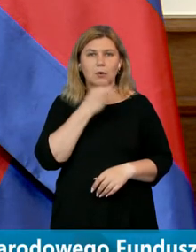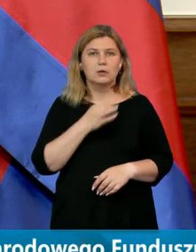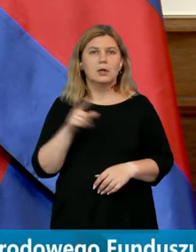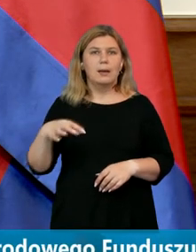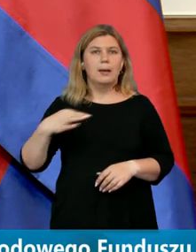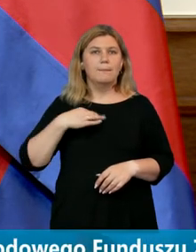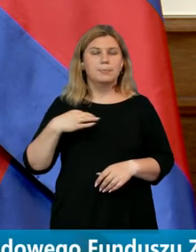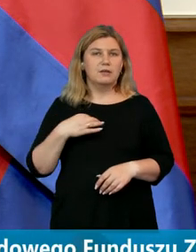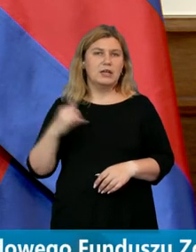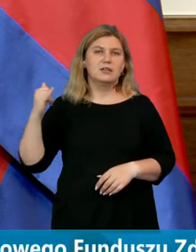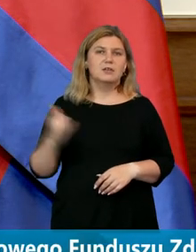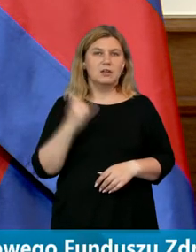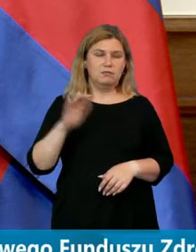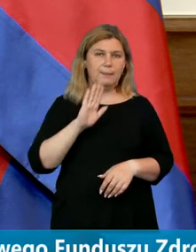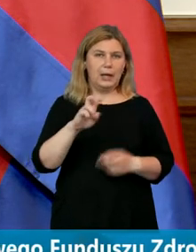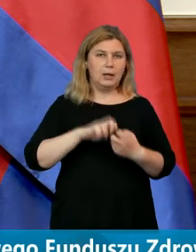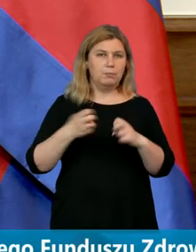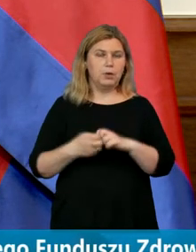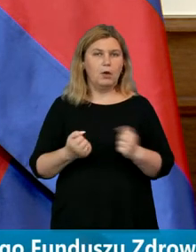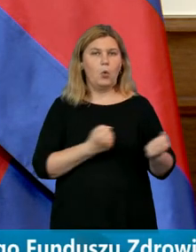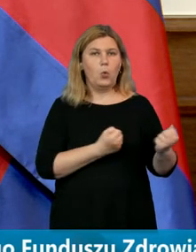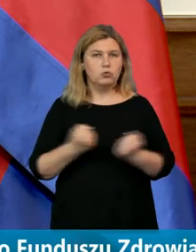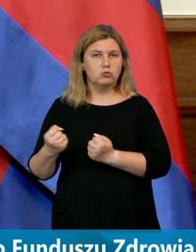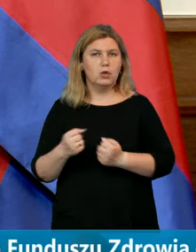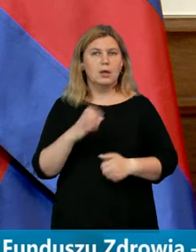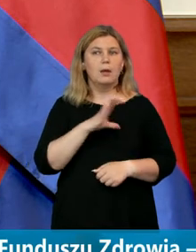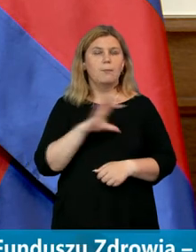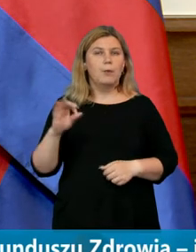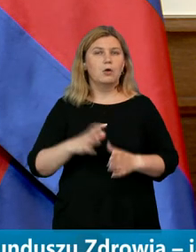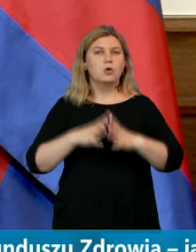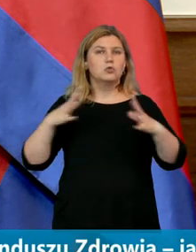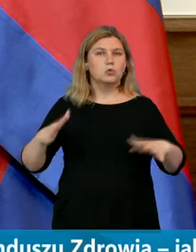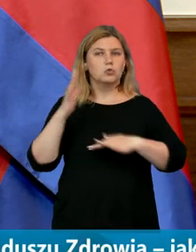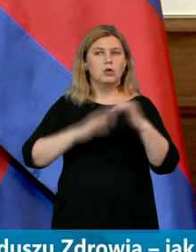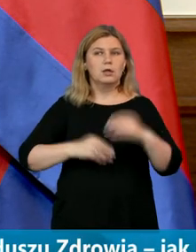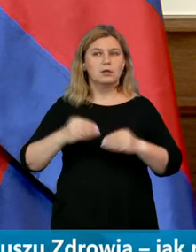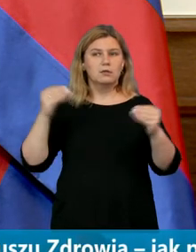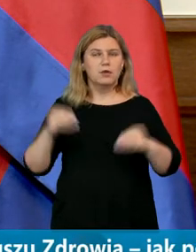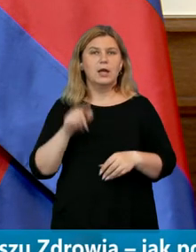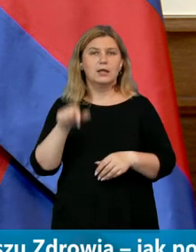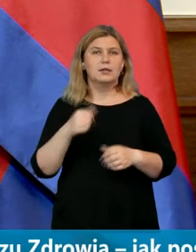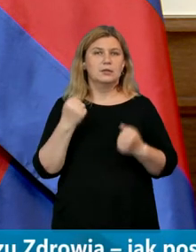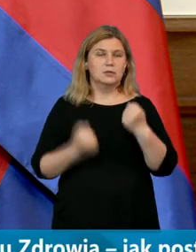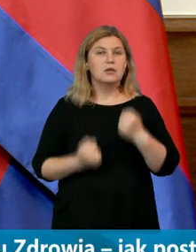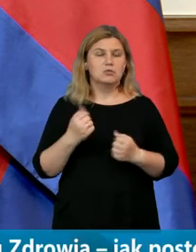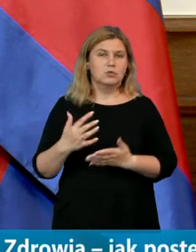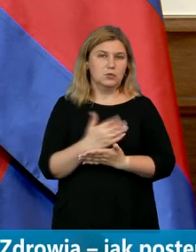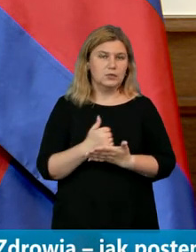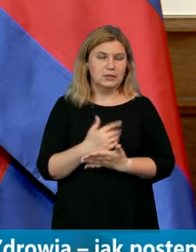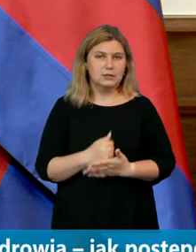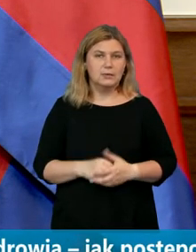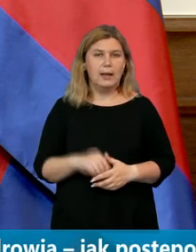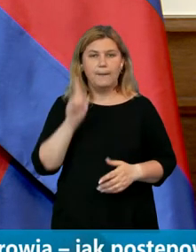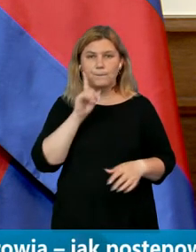prywatne wiemy, że zawsze mają problemy z utrzymaniem, bo są to duże inwestycje, a na tym też się ciężko de facto zarabia. Pan